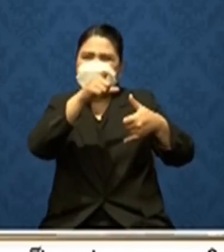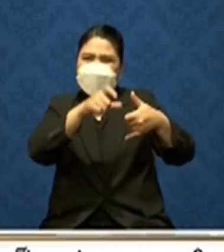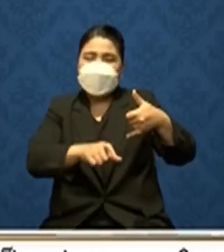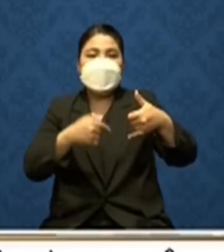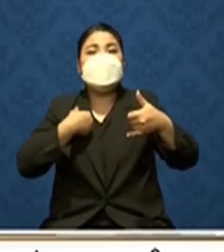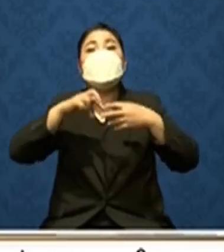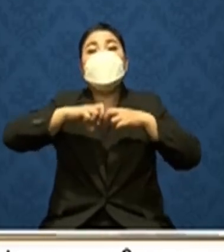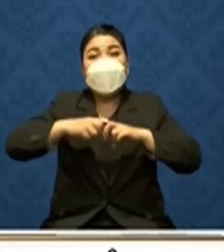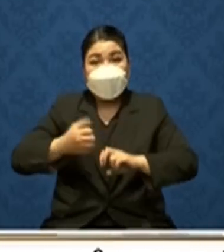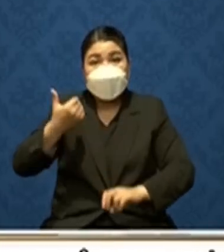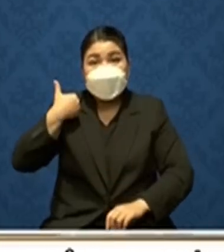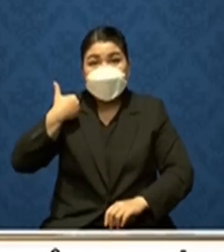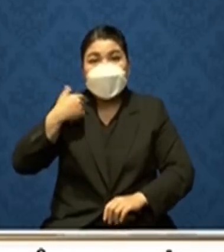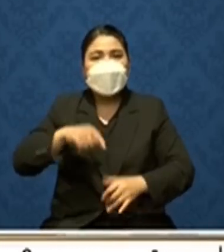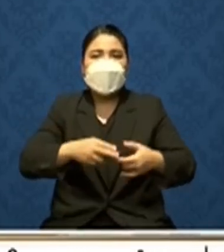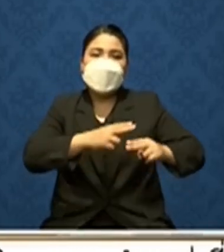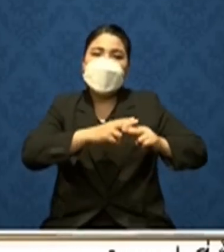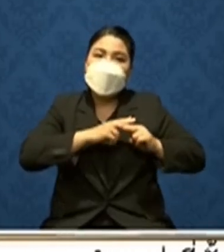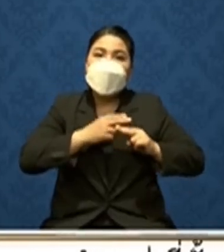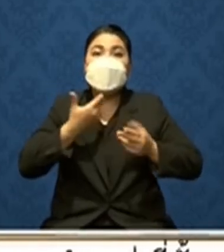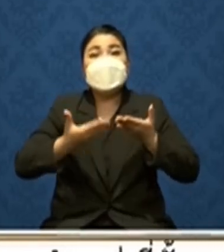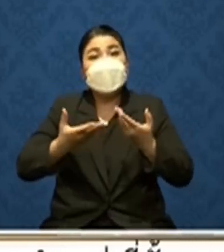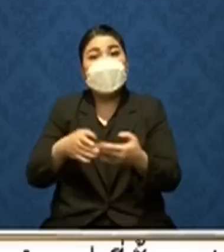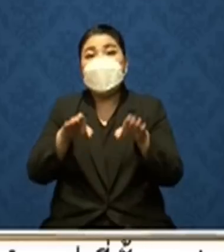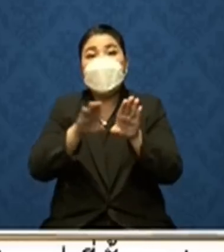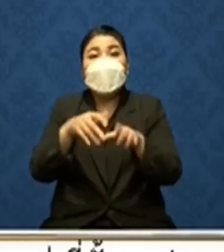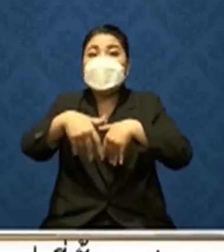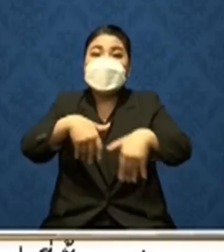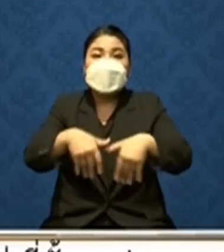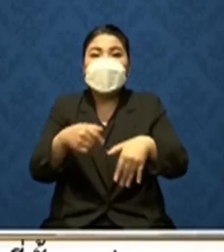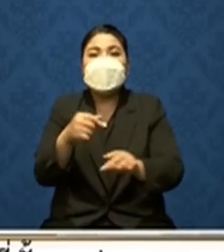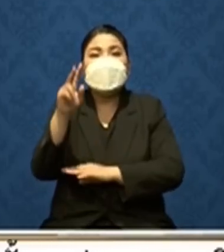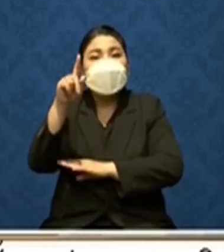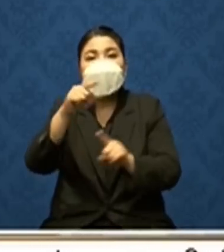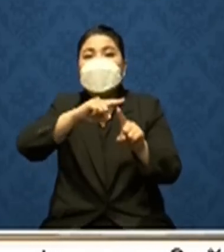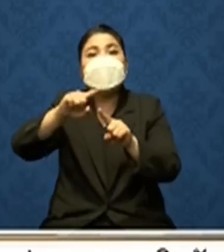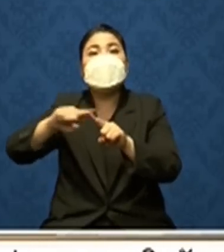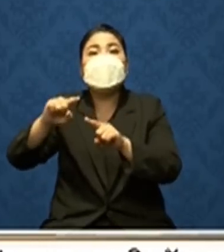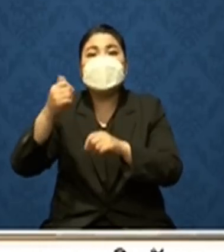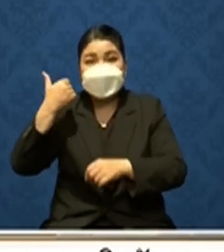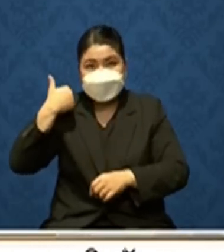กับตัวเองกับครอบครัวกับพี่น้องประชาชนกับสื่อมวลชน